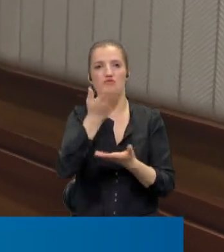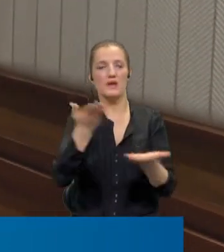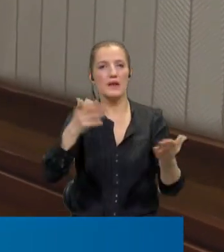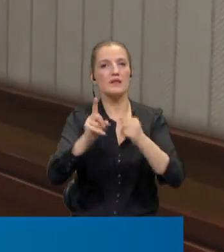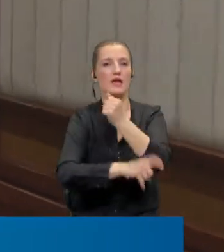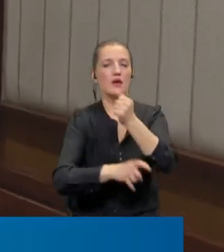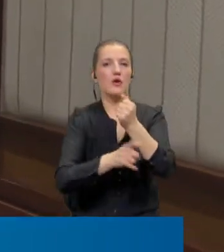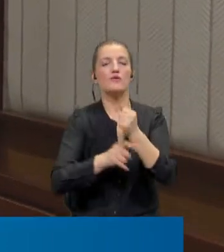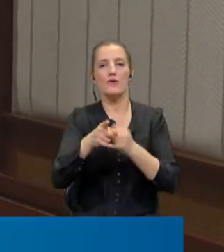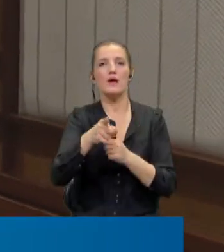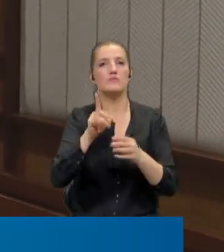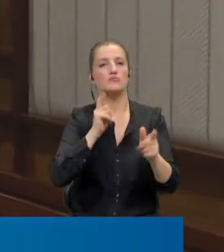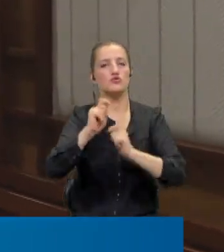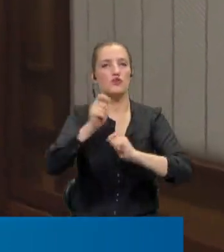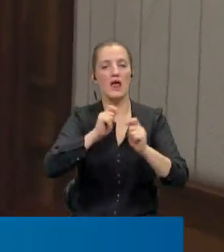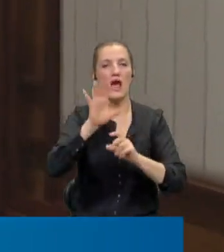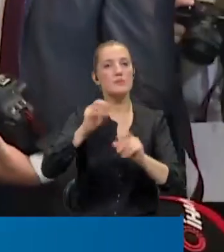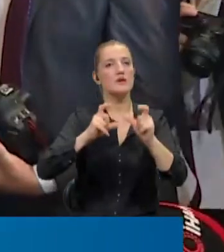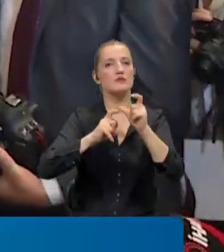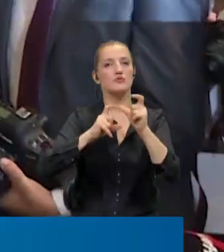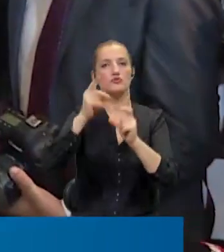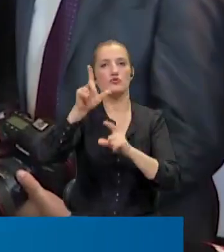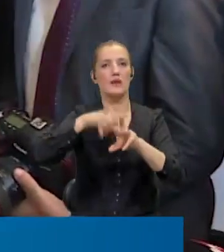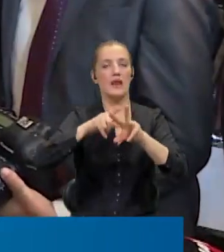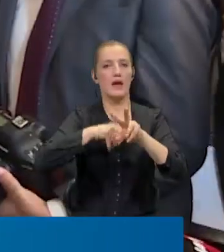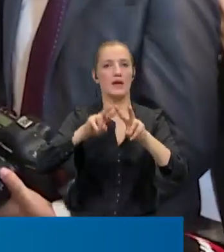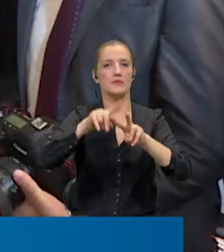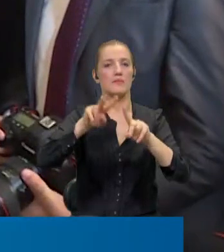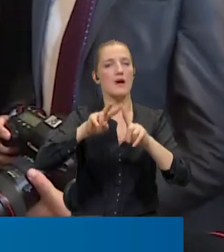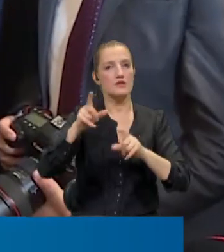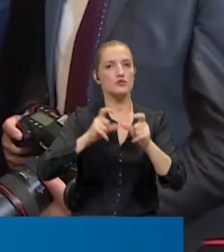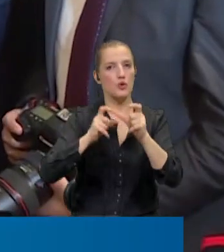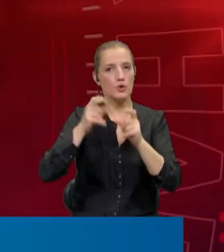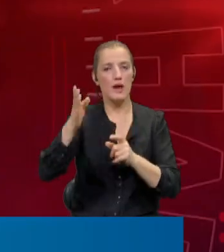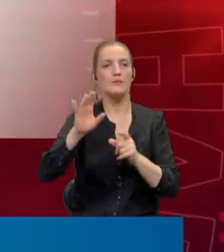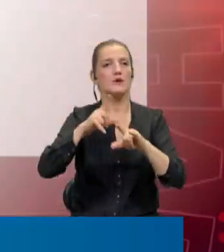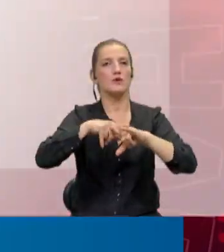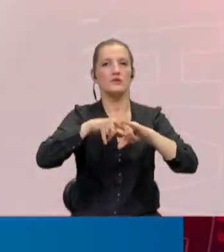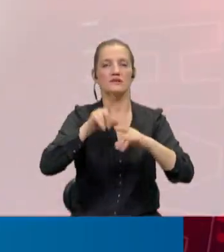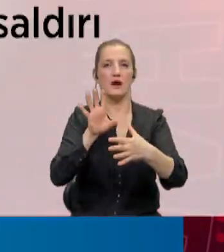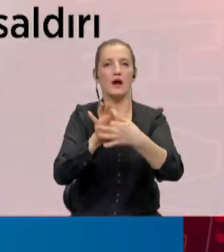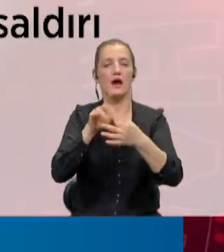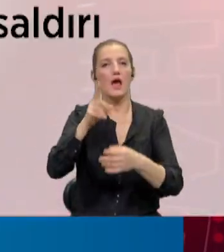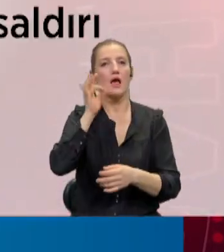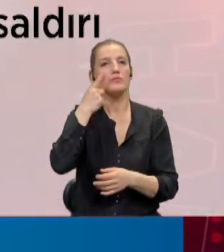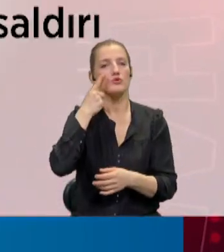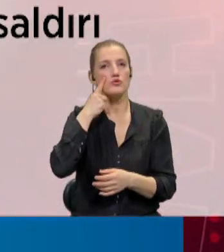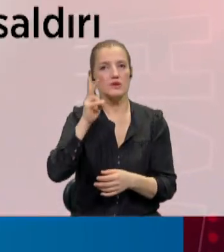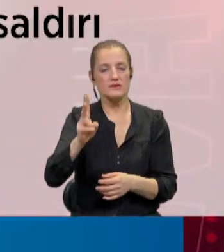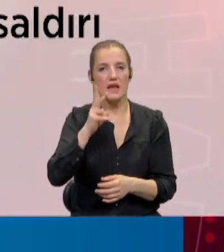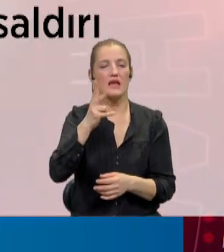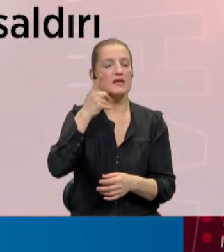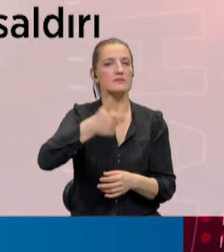üzerinden tavrını net koydu hem Soylu hem de Hulisi Akar örgüsüyle safını belirledi hükümetimize ve bu işi